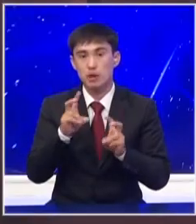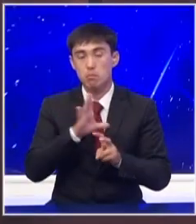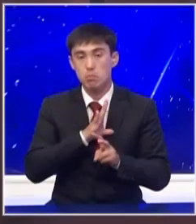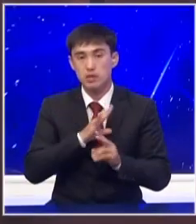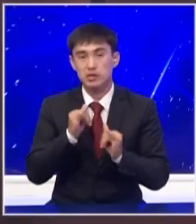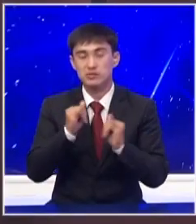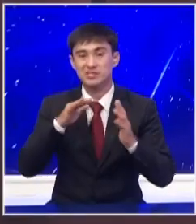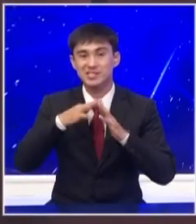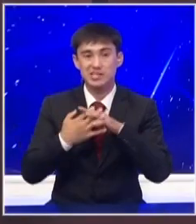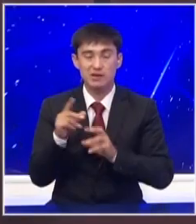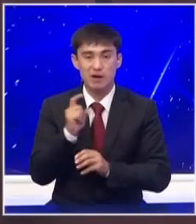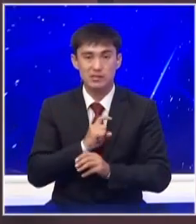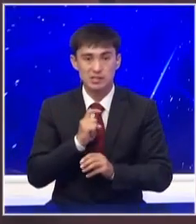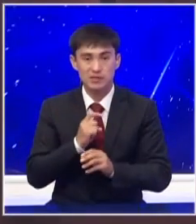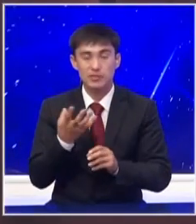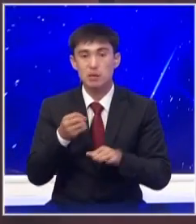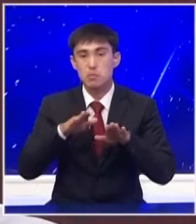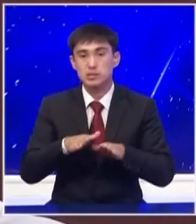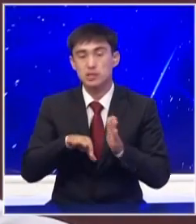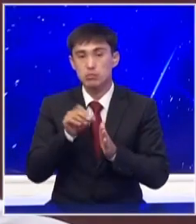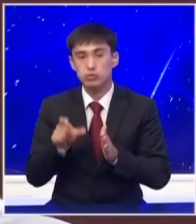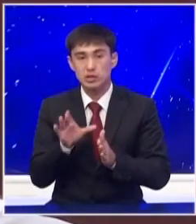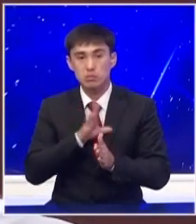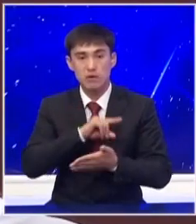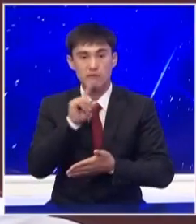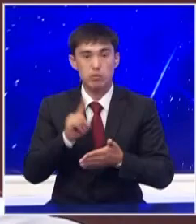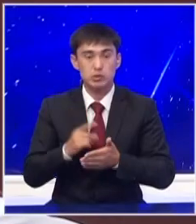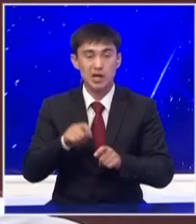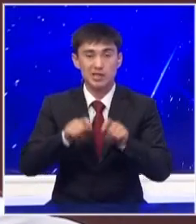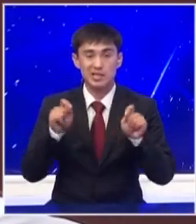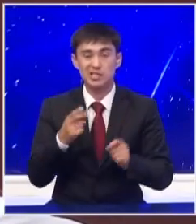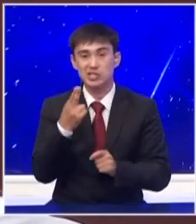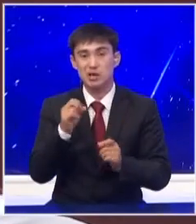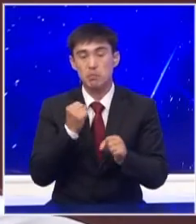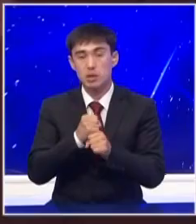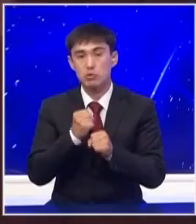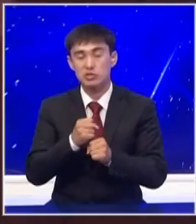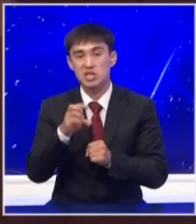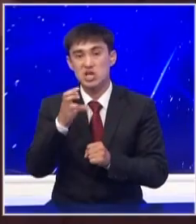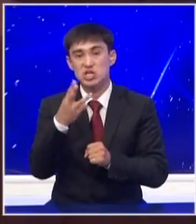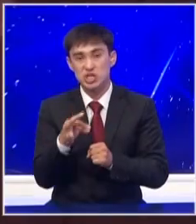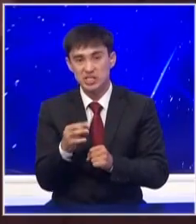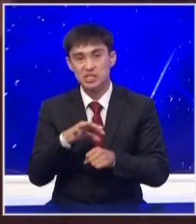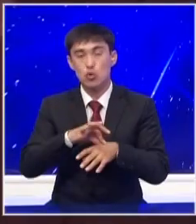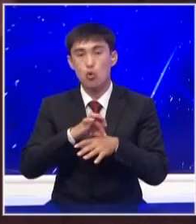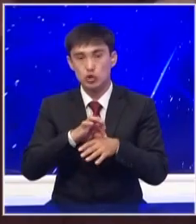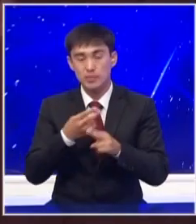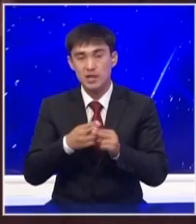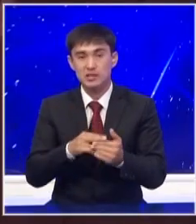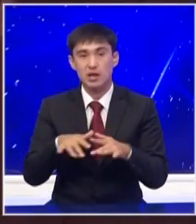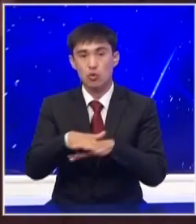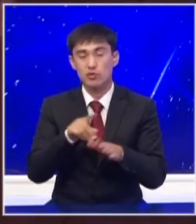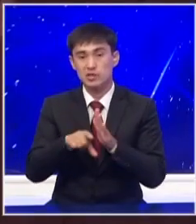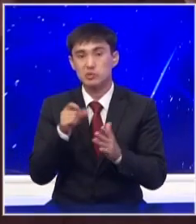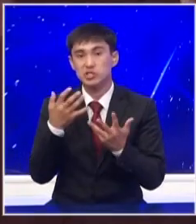касалось развития сельского хозяйства. Так, местные депутаты затронули вопрос открытия цеха по переработке шерсти и кожи. Наряду с этим народные